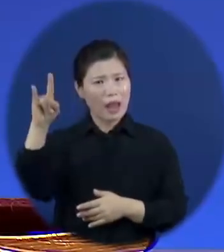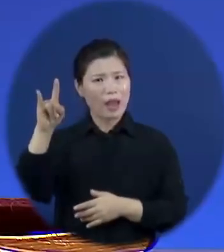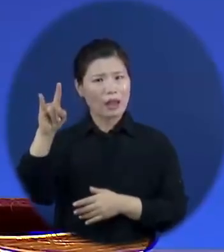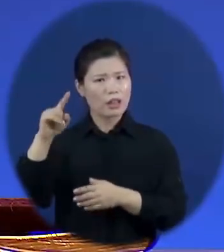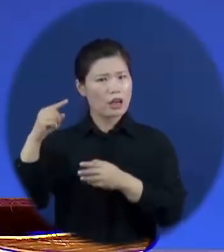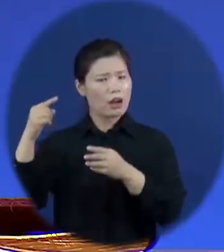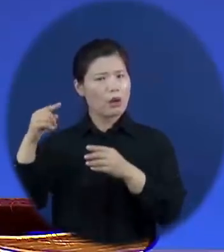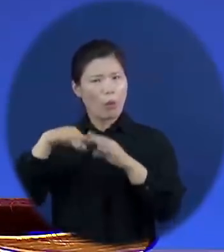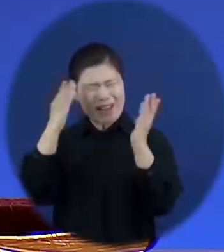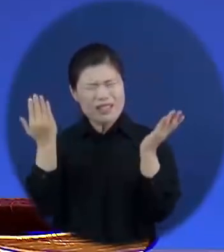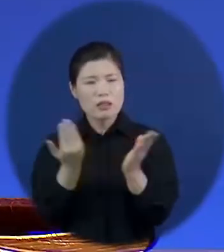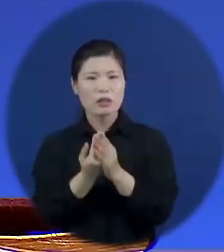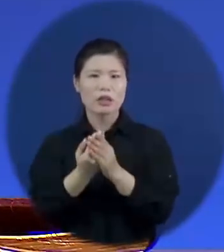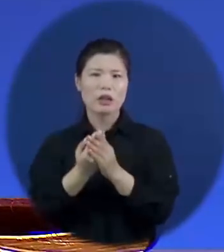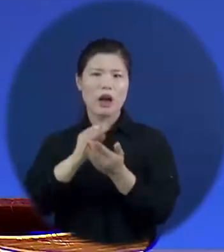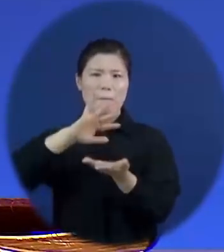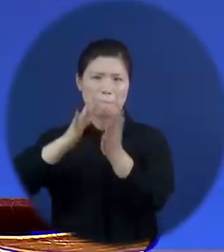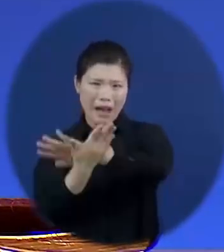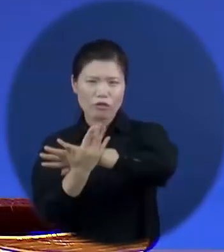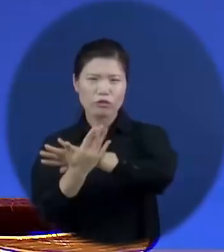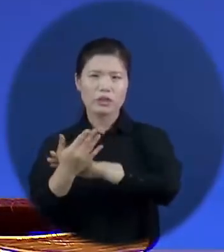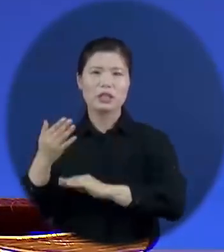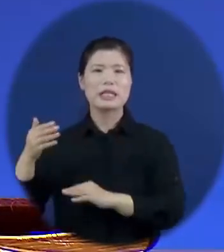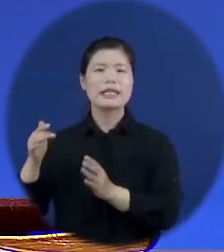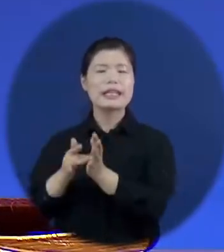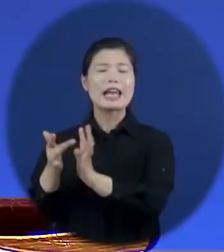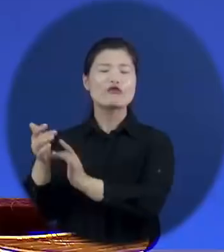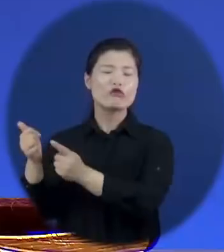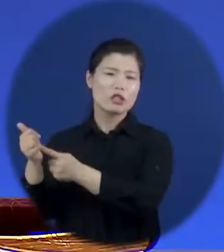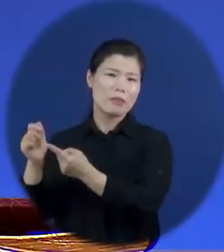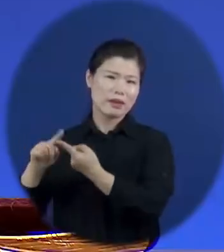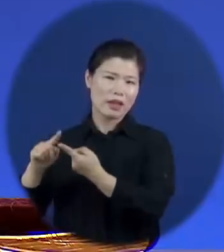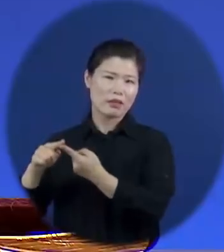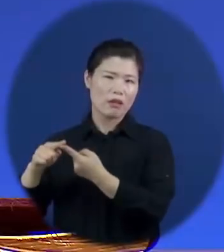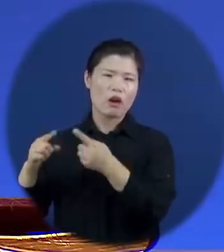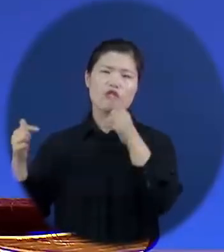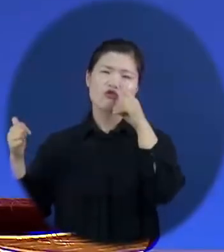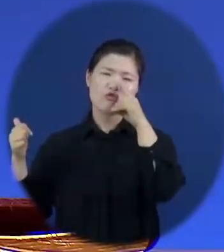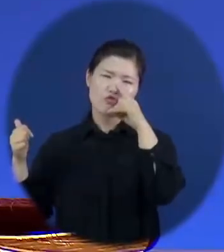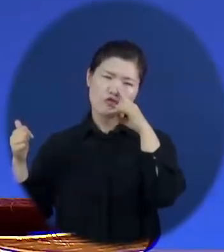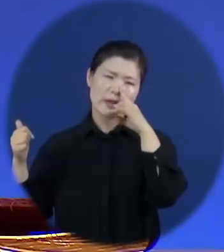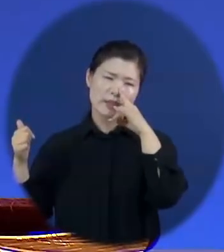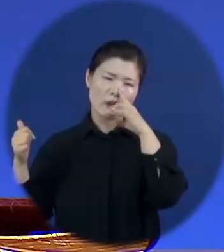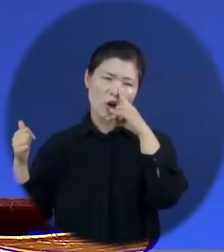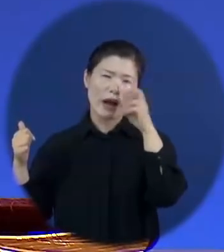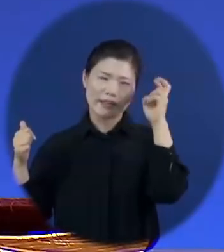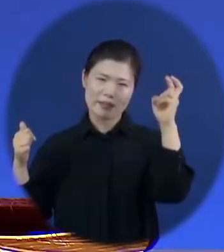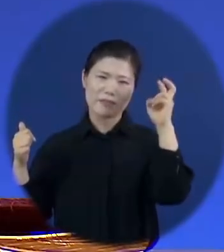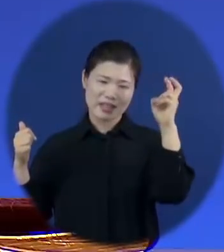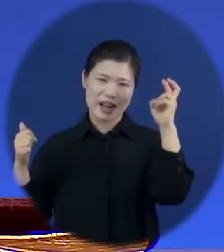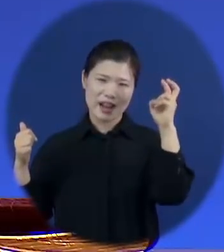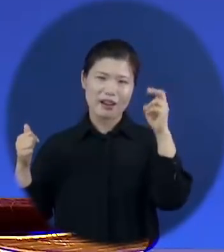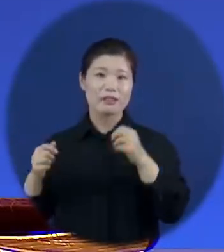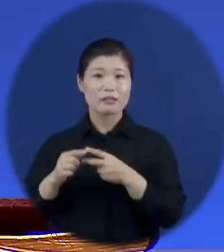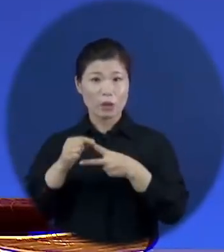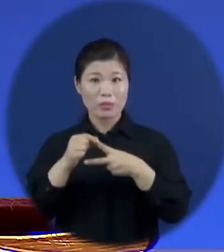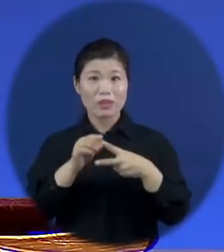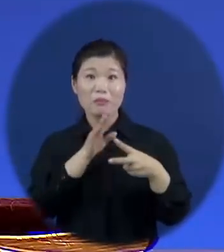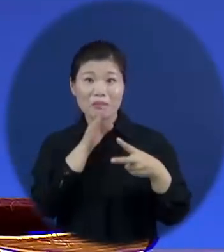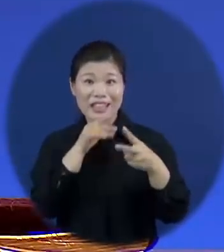작자가 도대체 누구인지 궁금했을 것이라고 저는 생각합니다. 어떻습니까? 제